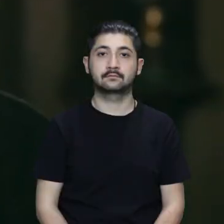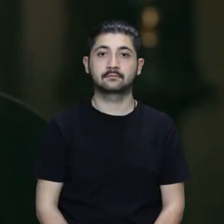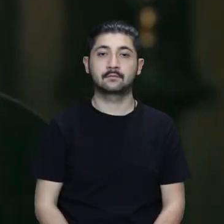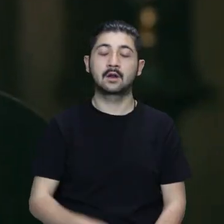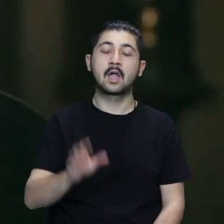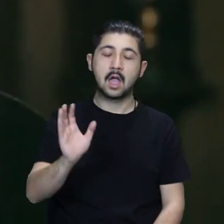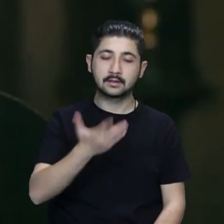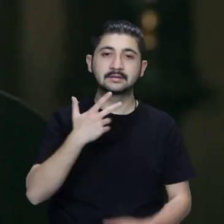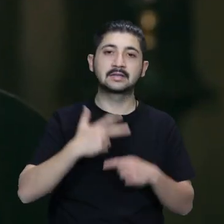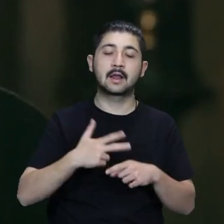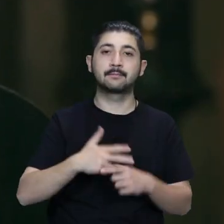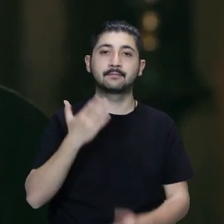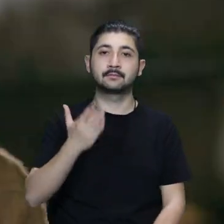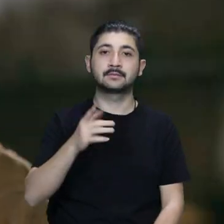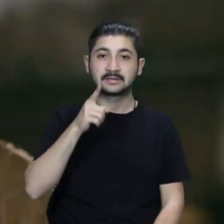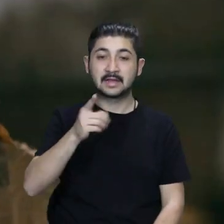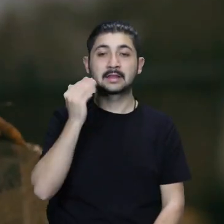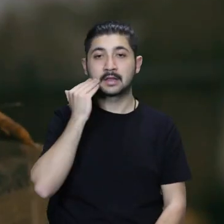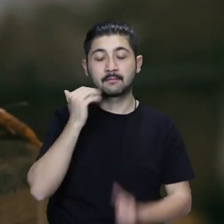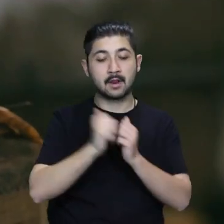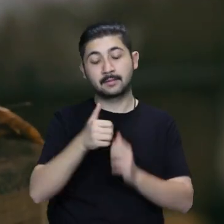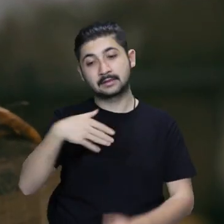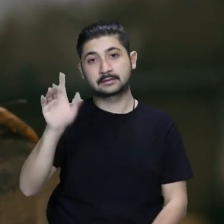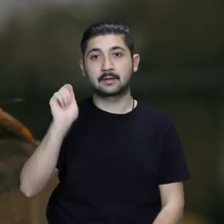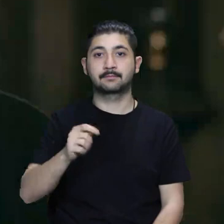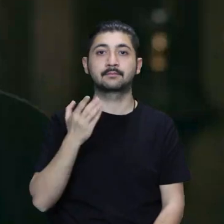Hadi Zeynep, sen ninenin yanına var.